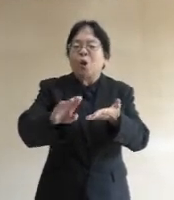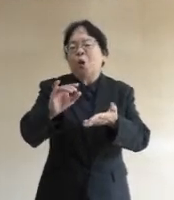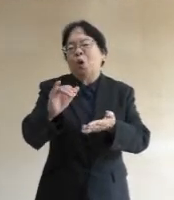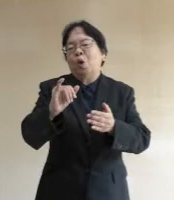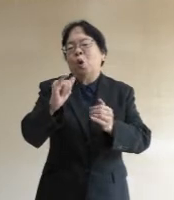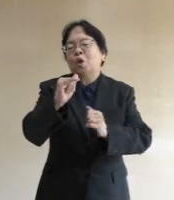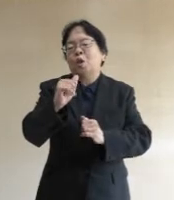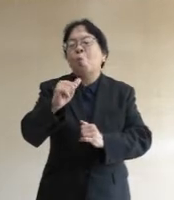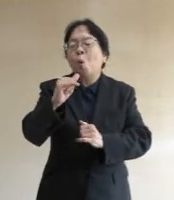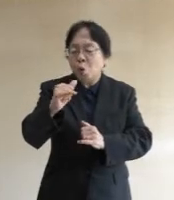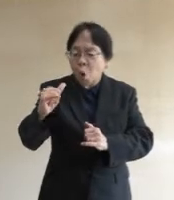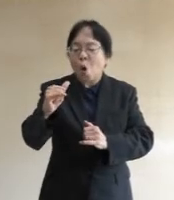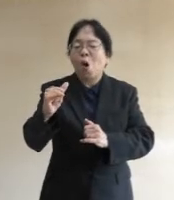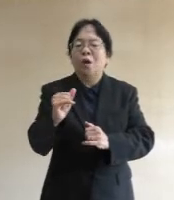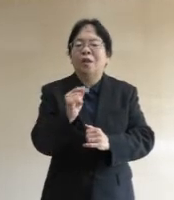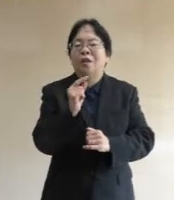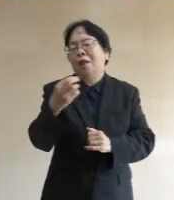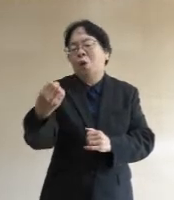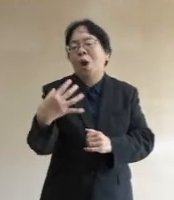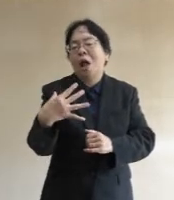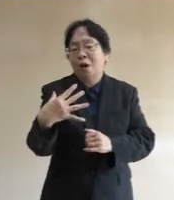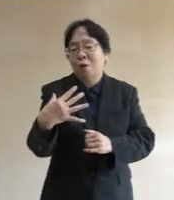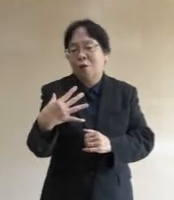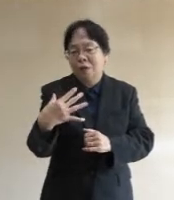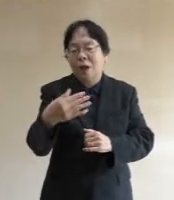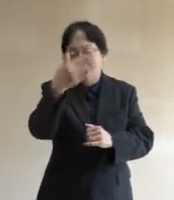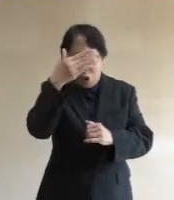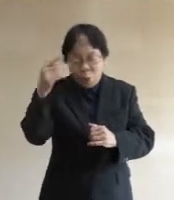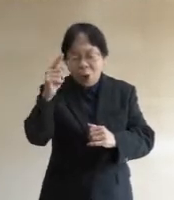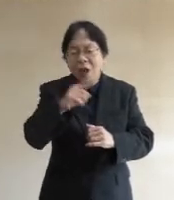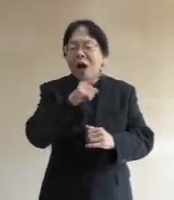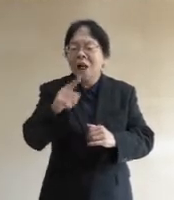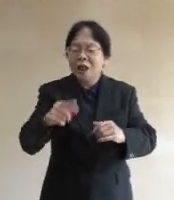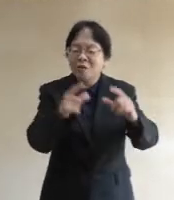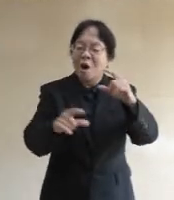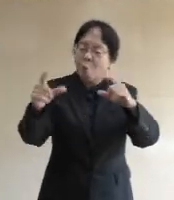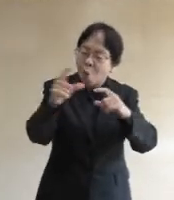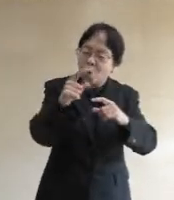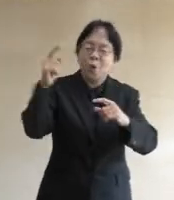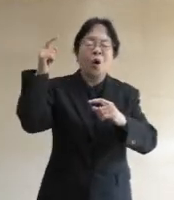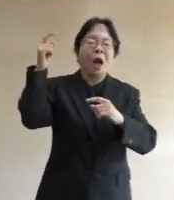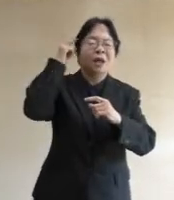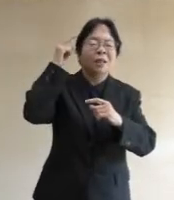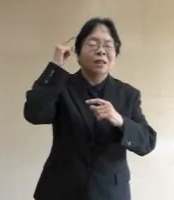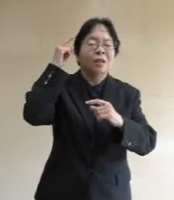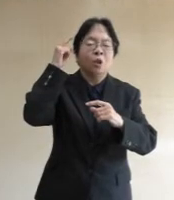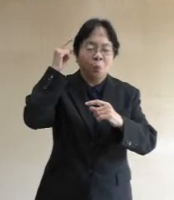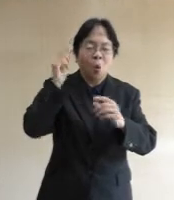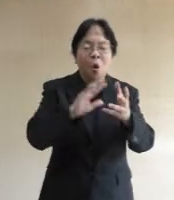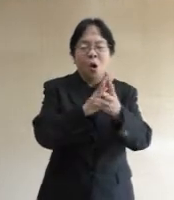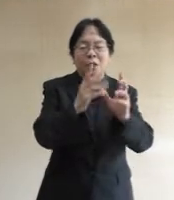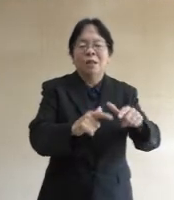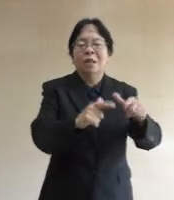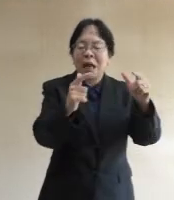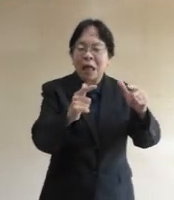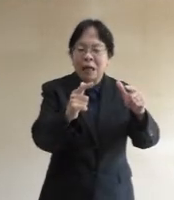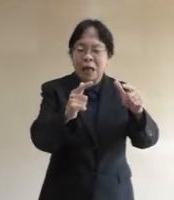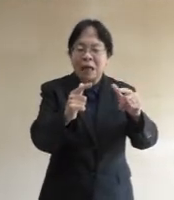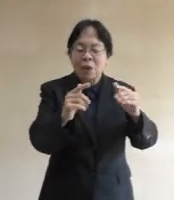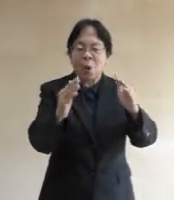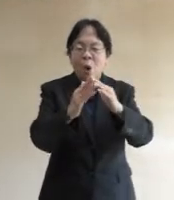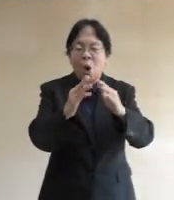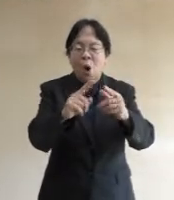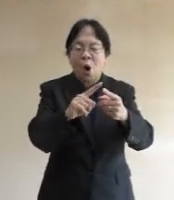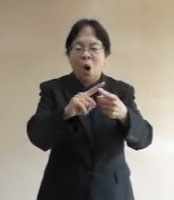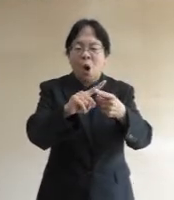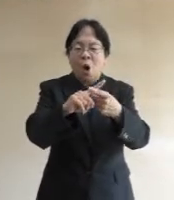地域の中に入ってくると感じるよと、っていうことはもっと若い人たちはもっと感じてるだろうなっていうことがあって、で桜木の町協さん